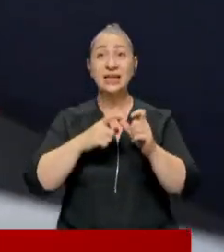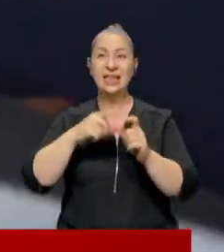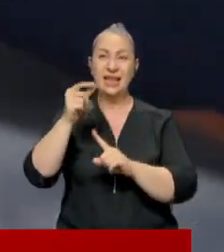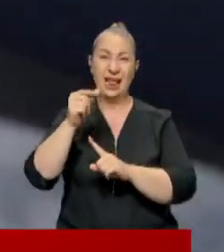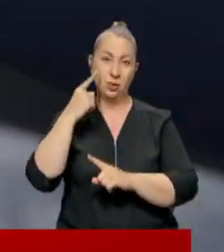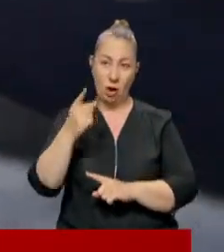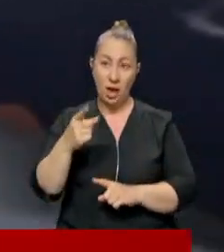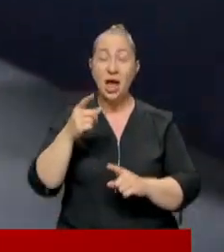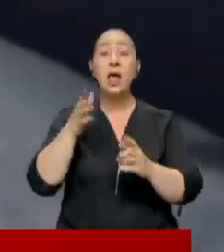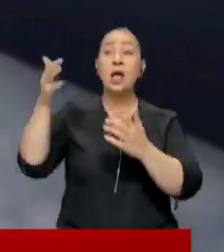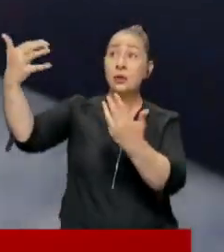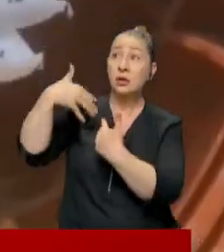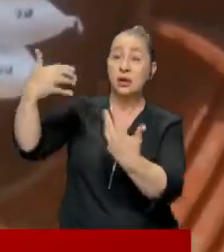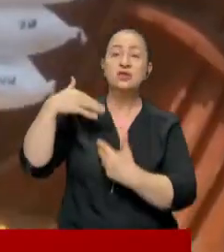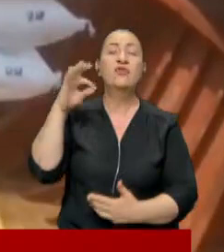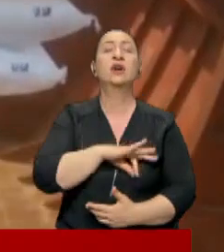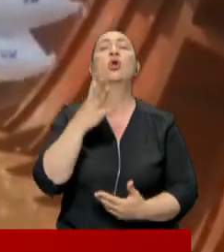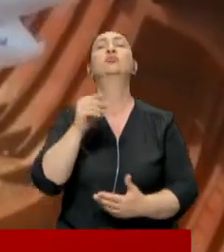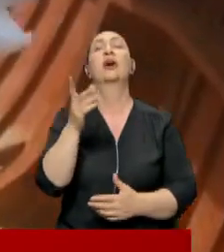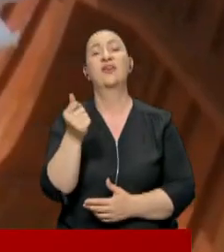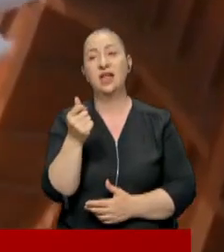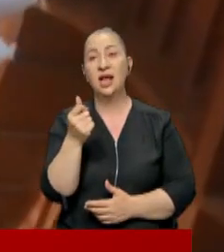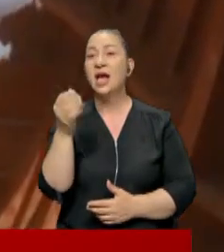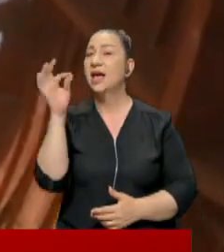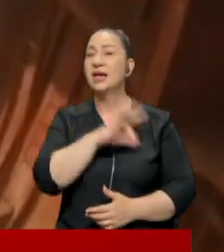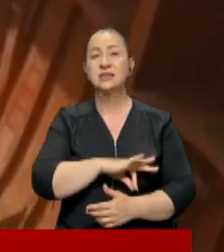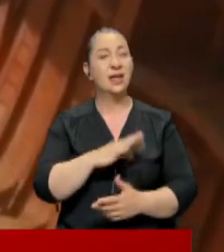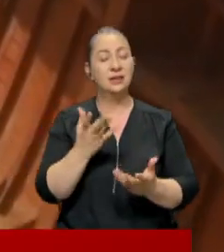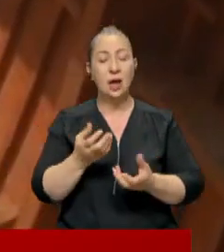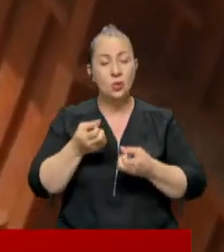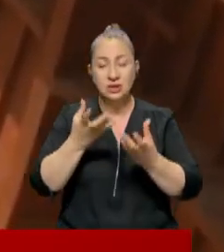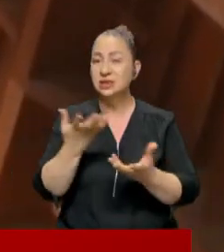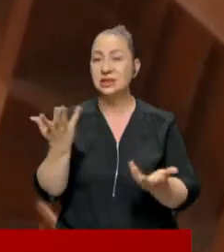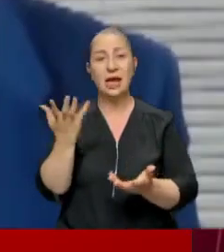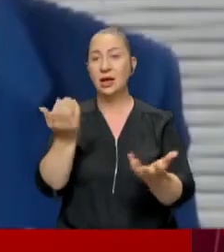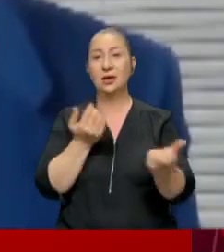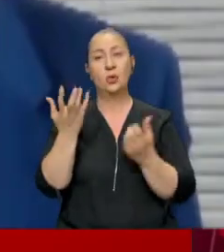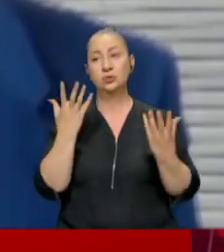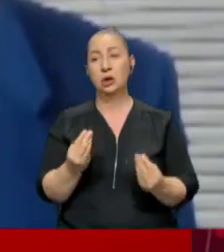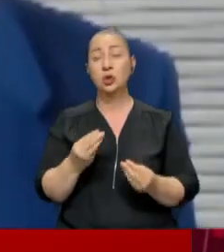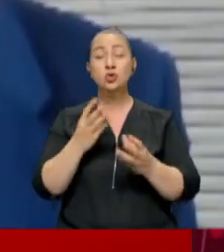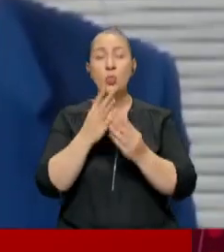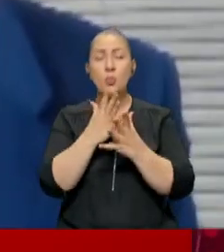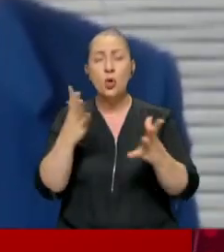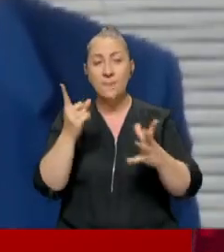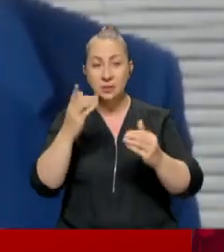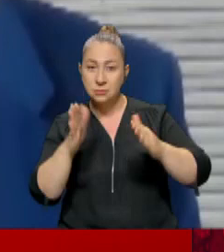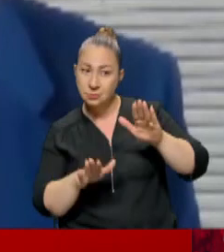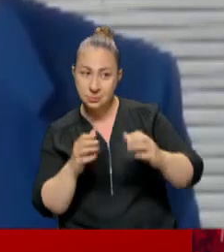göre ithalat yine çare olmayacak fiyatlara. Kazanan ne üretici ne de tüketici olacak. Büyük bir rant